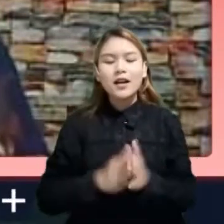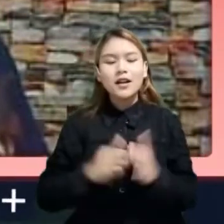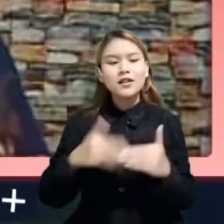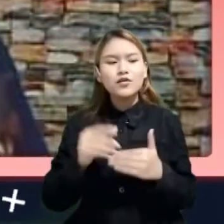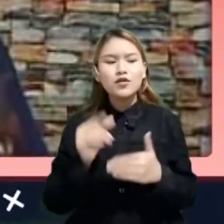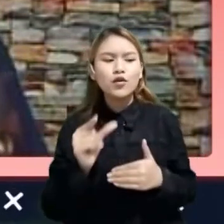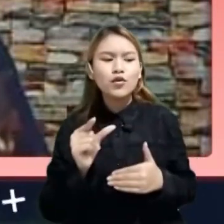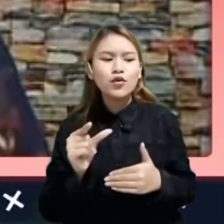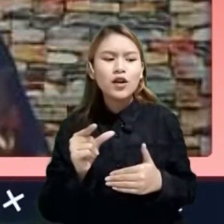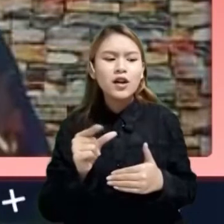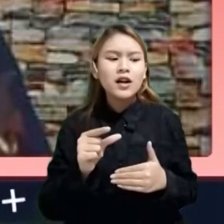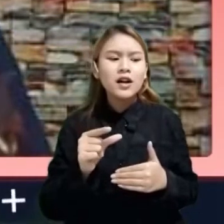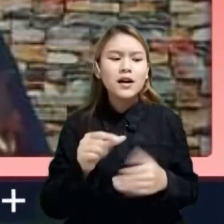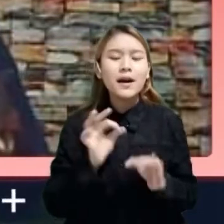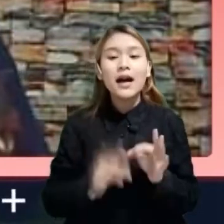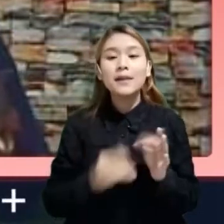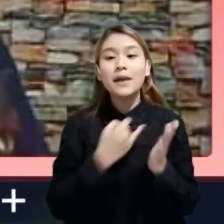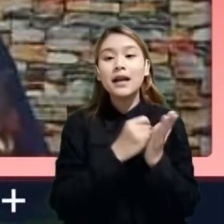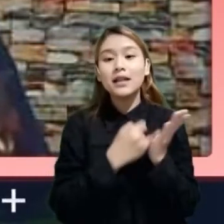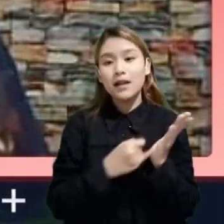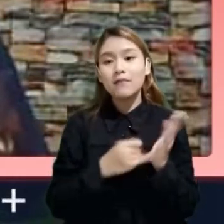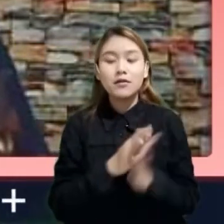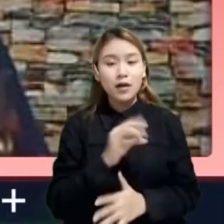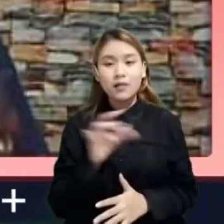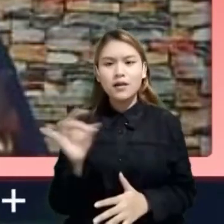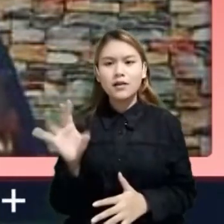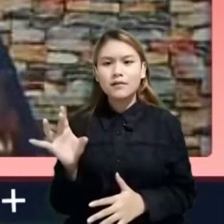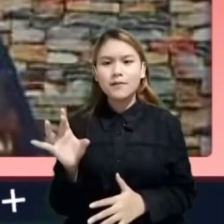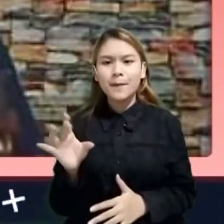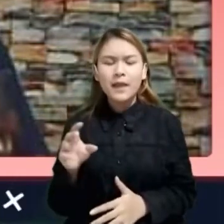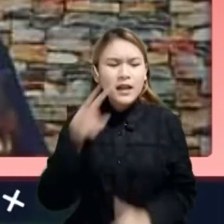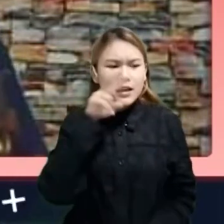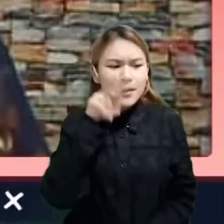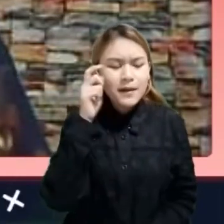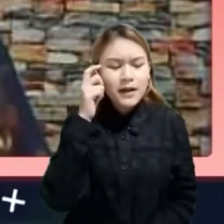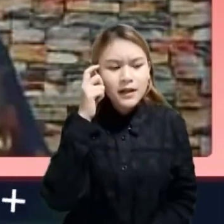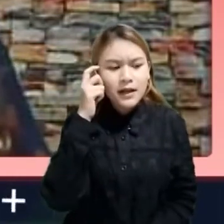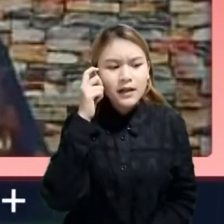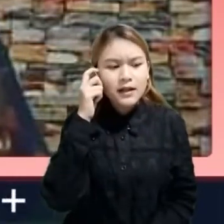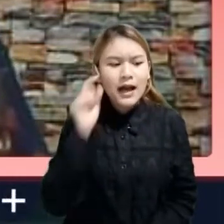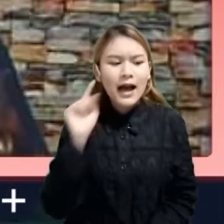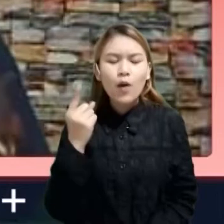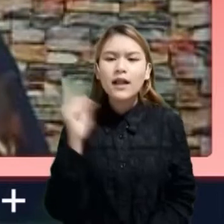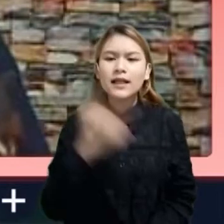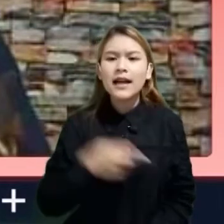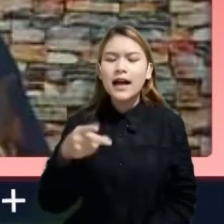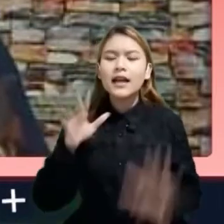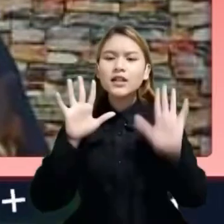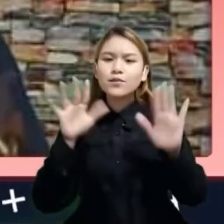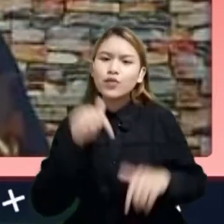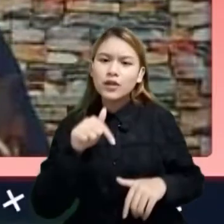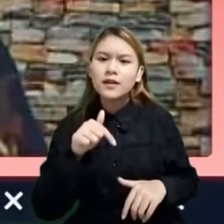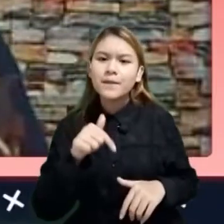bahasa roh itu. Perhatikan permulaan dari ayat yang ke-10 ini mengatakan kepada yang seorang Roh memberikan